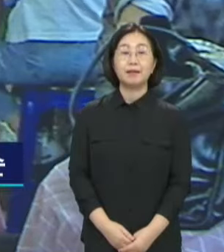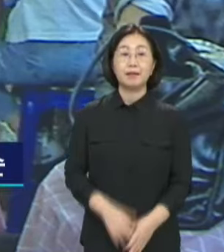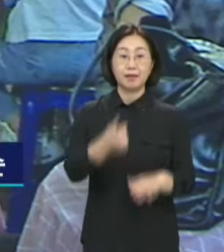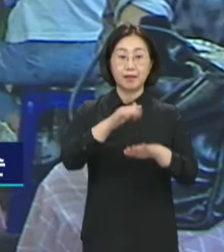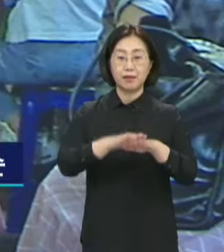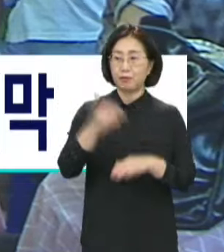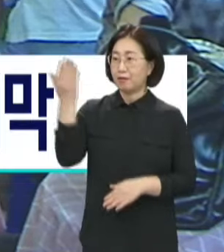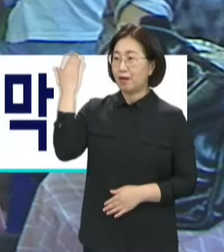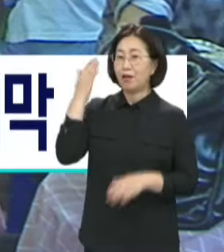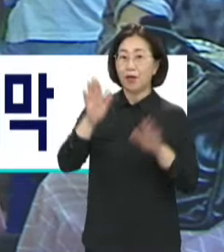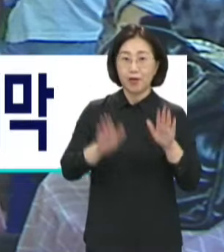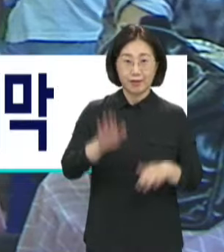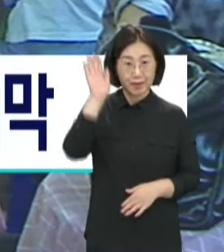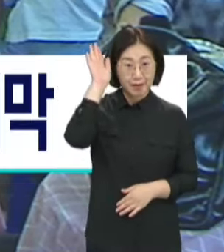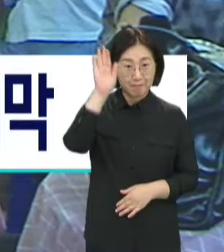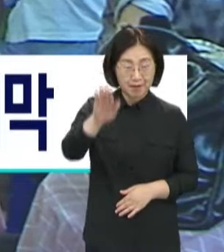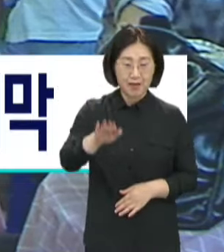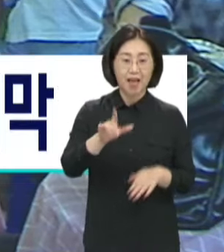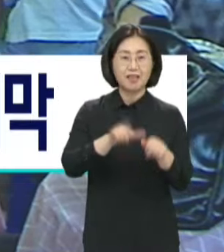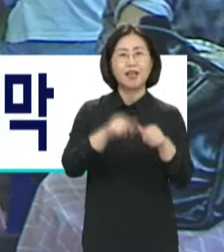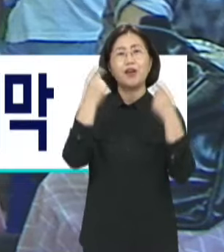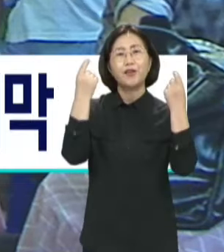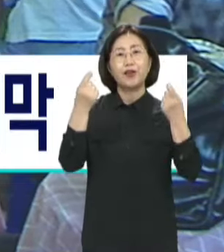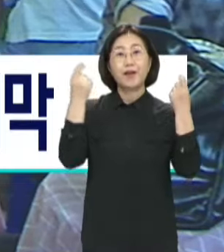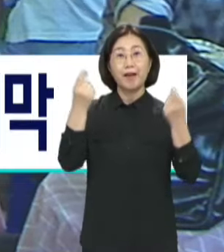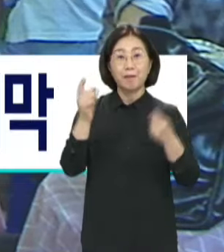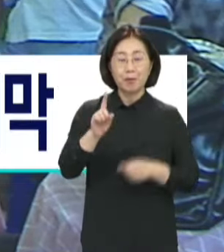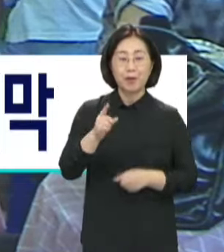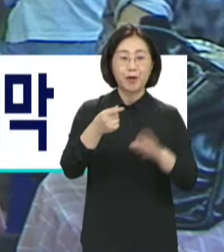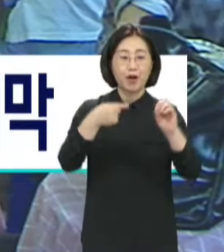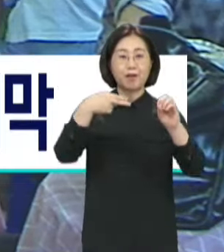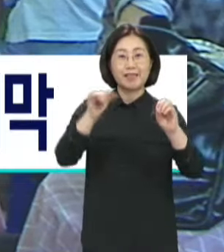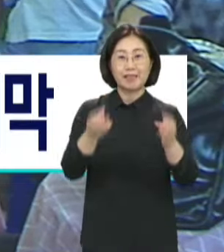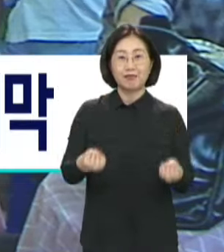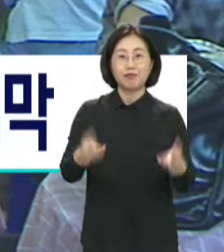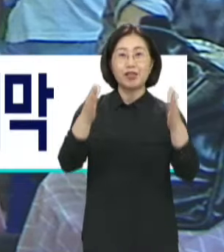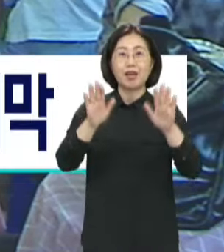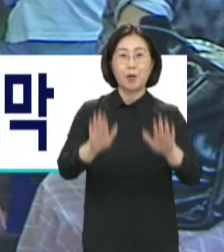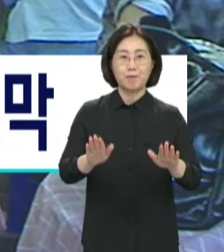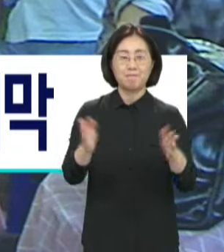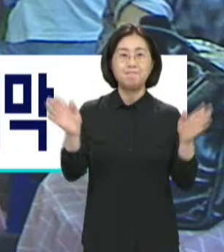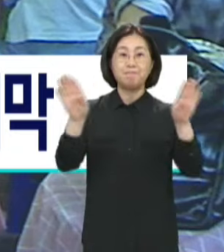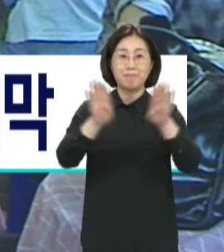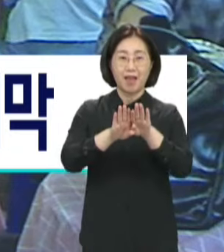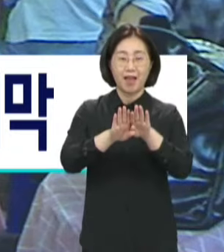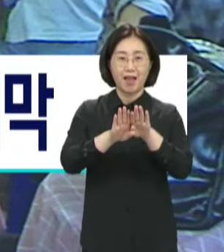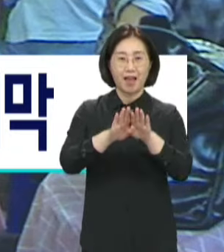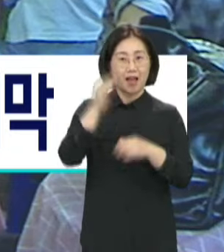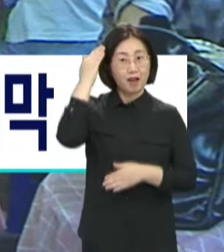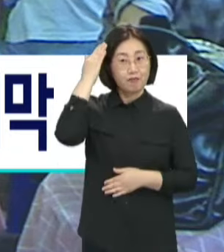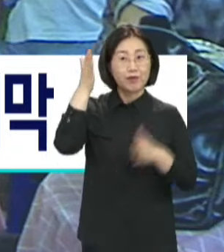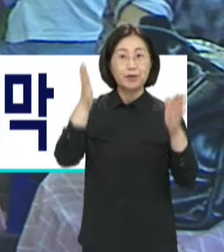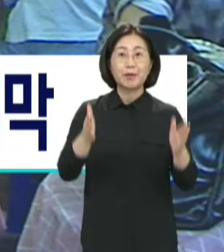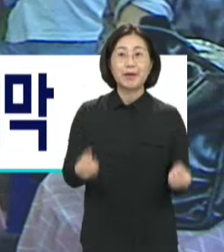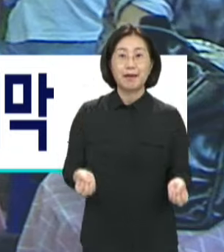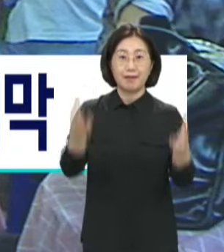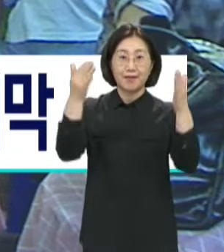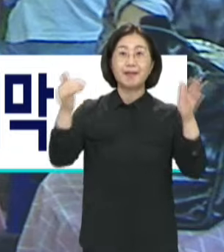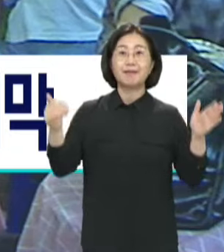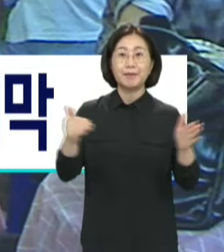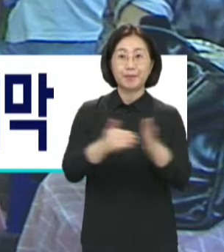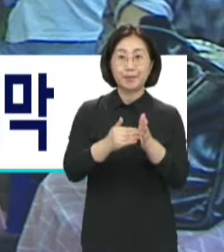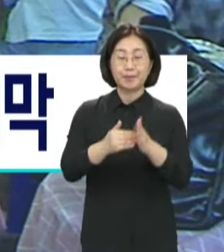대전의 과거 현재 미래로 떠나는 시간 여행인 대전 영시 축제가 오늘 패하면서 9일간에 대단원에 막을